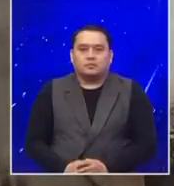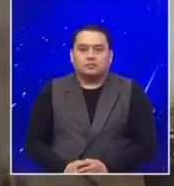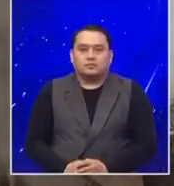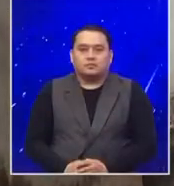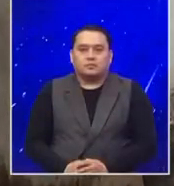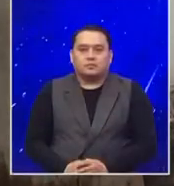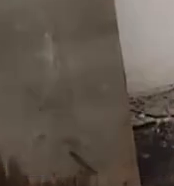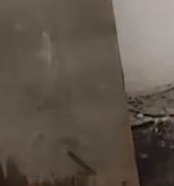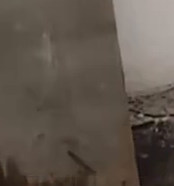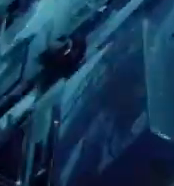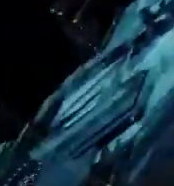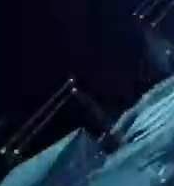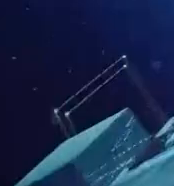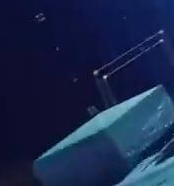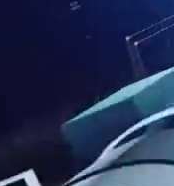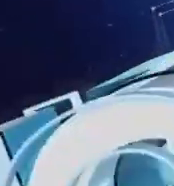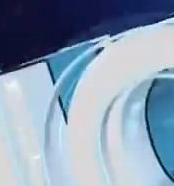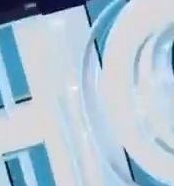телеканал ЖИЦУ.